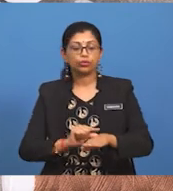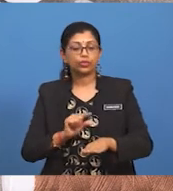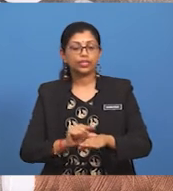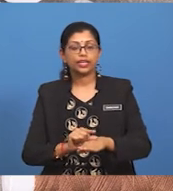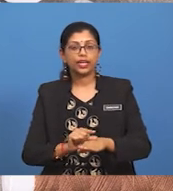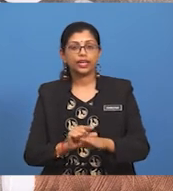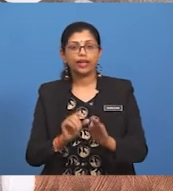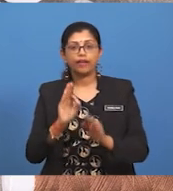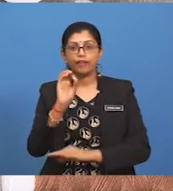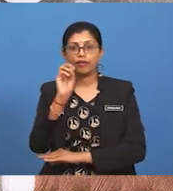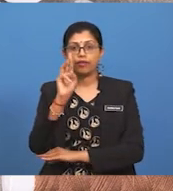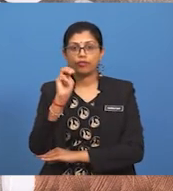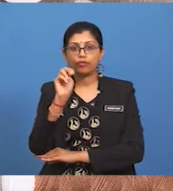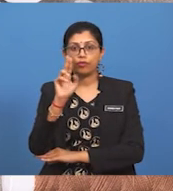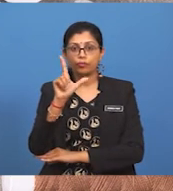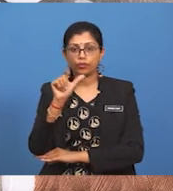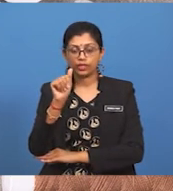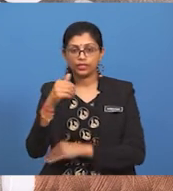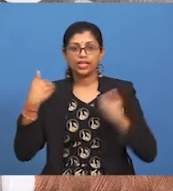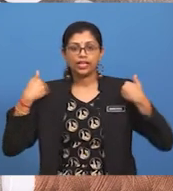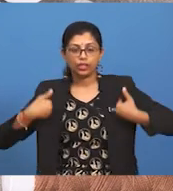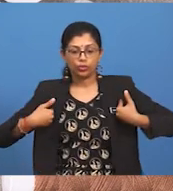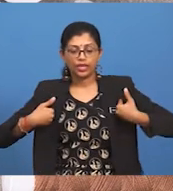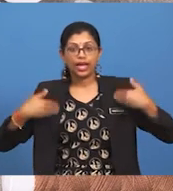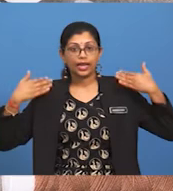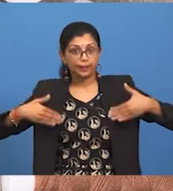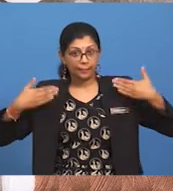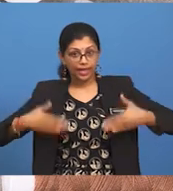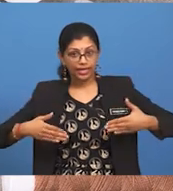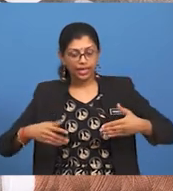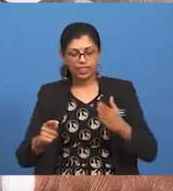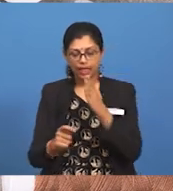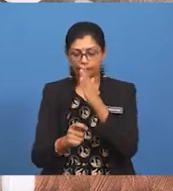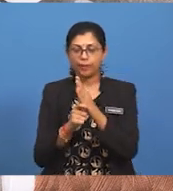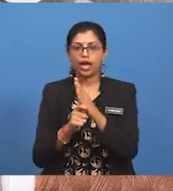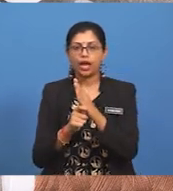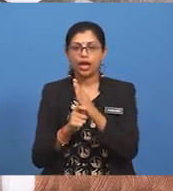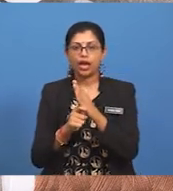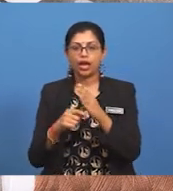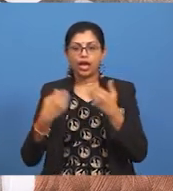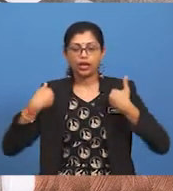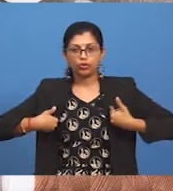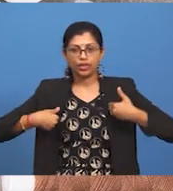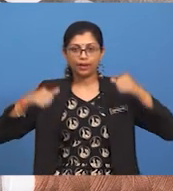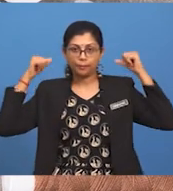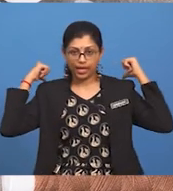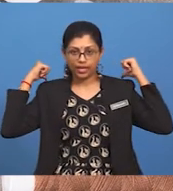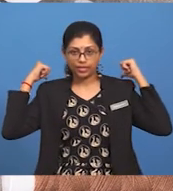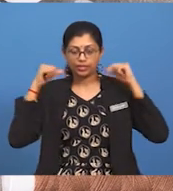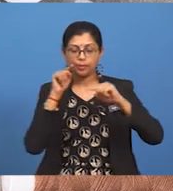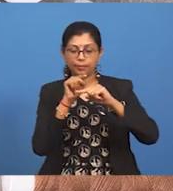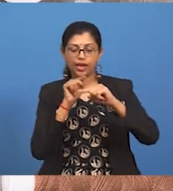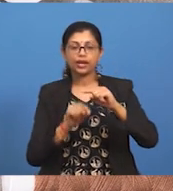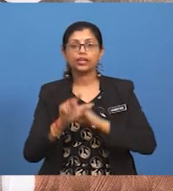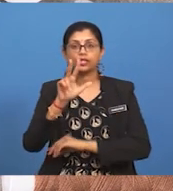formula kerut lengan hadapan tambah dengan kerut lengan belakang bahagi dengan 3, tolak